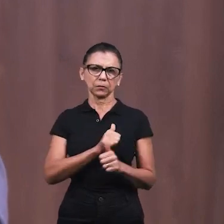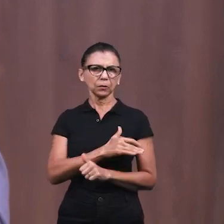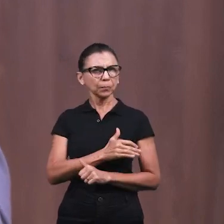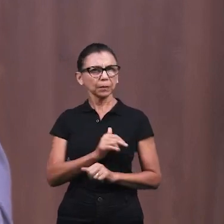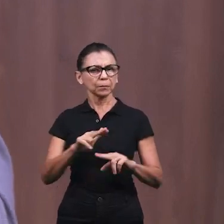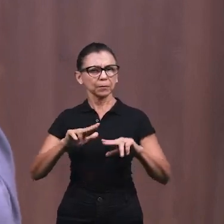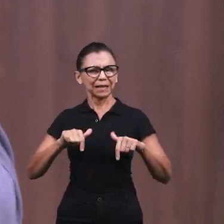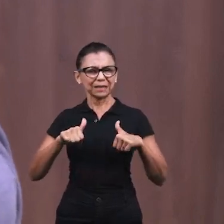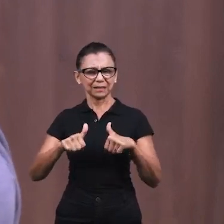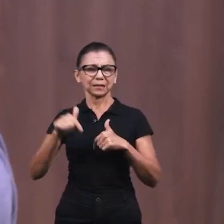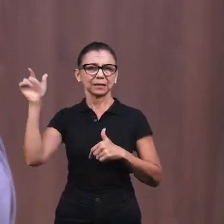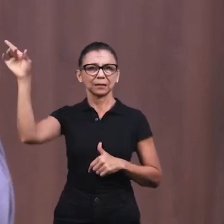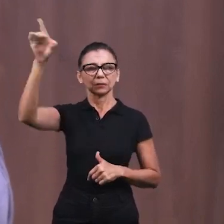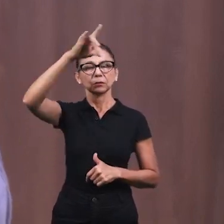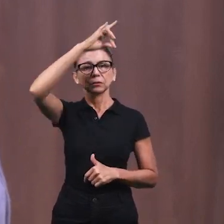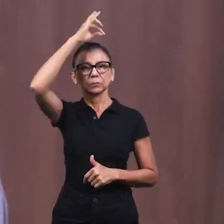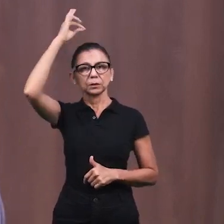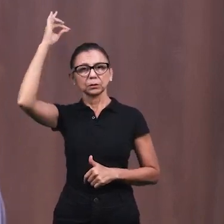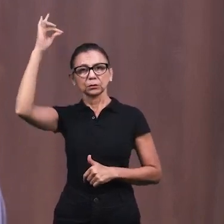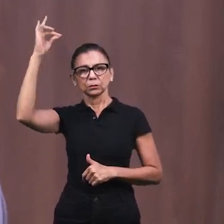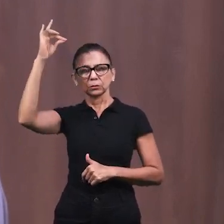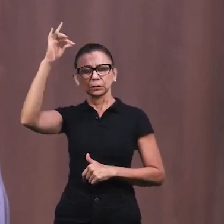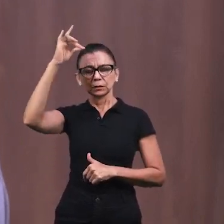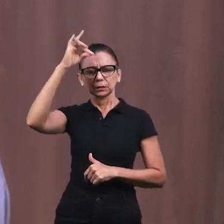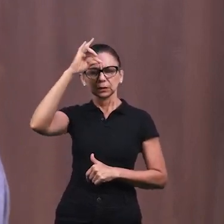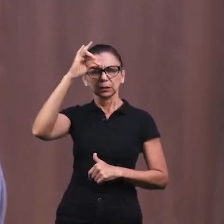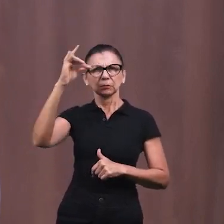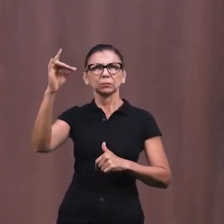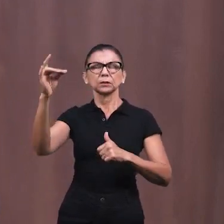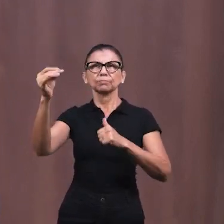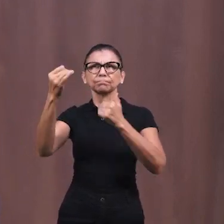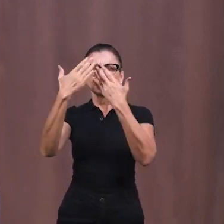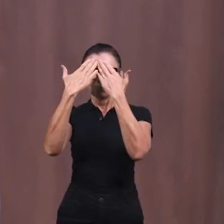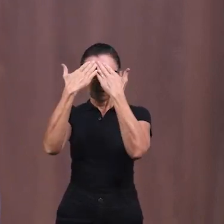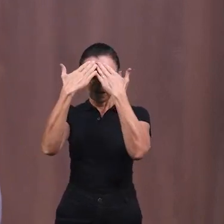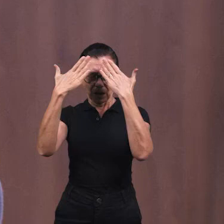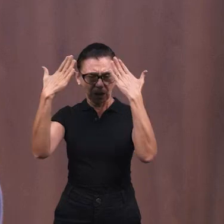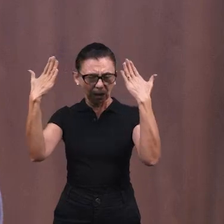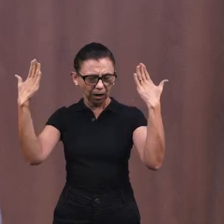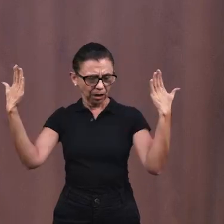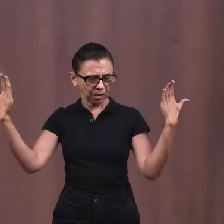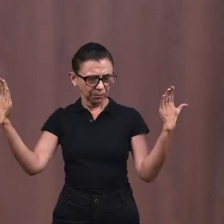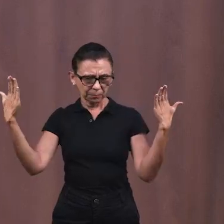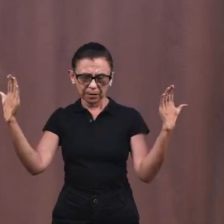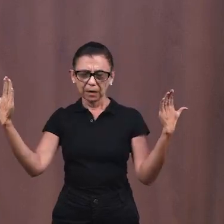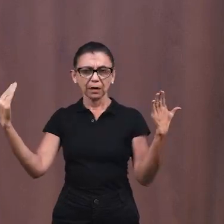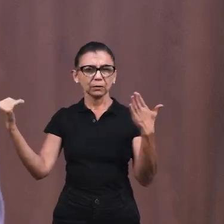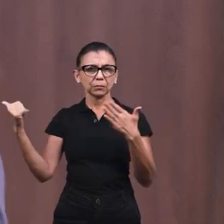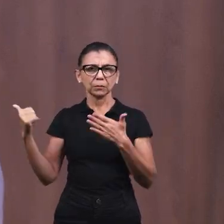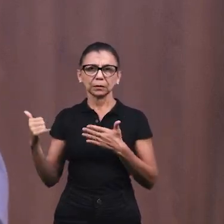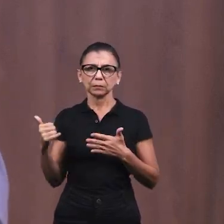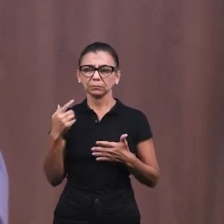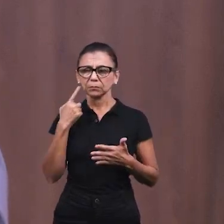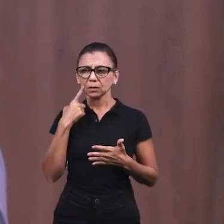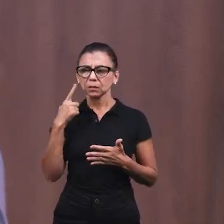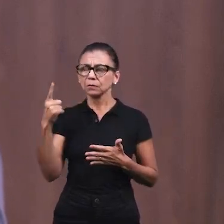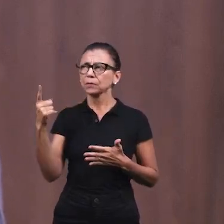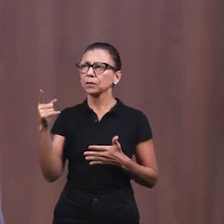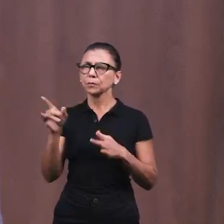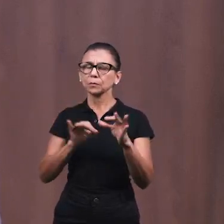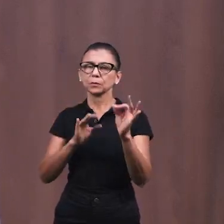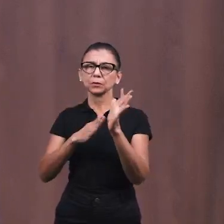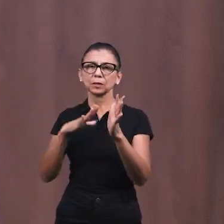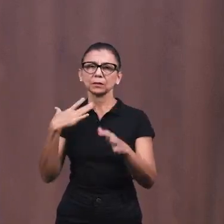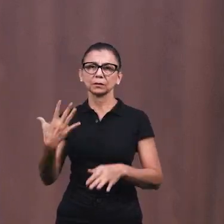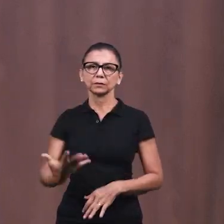le Seigneur qui transforme à travers l'opération son esprit. Il a ouvert nos yeux pour regarder le chemin devant nous. Nous allons